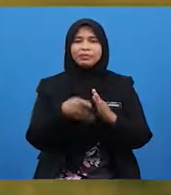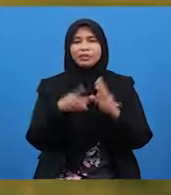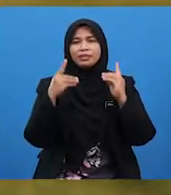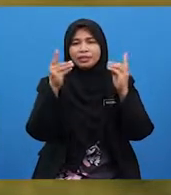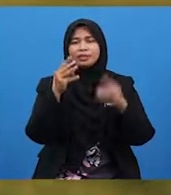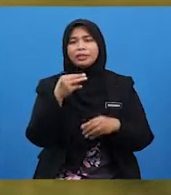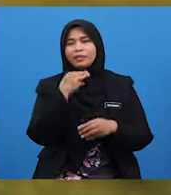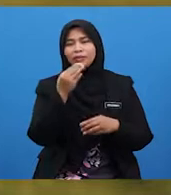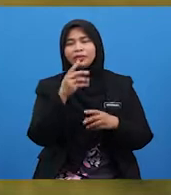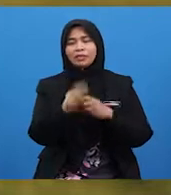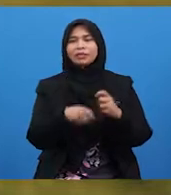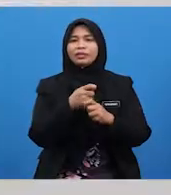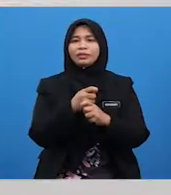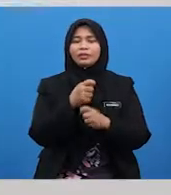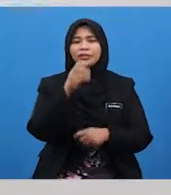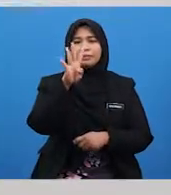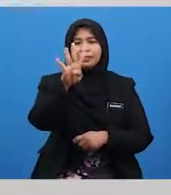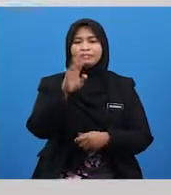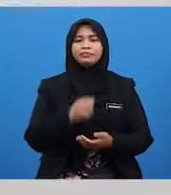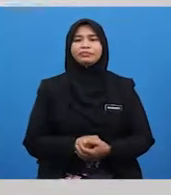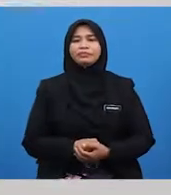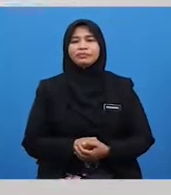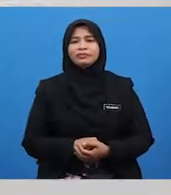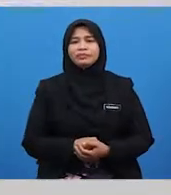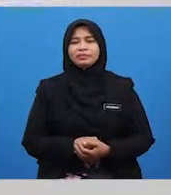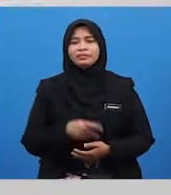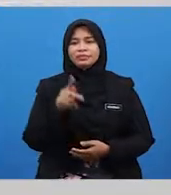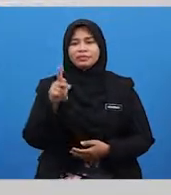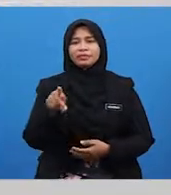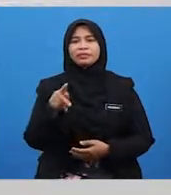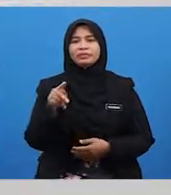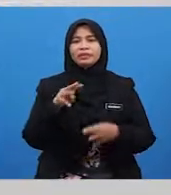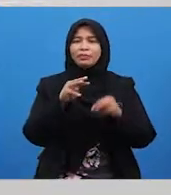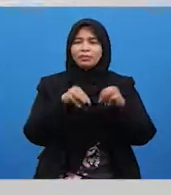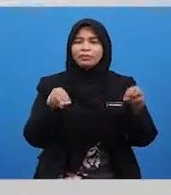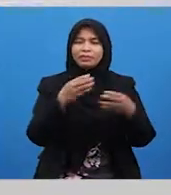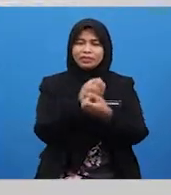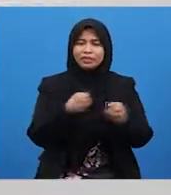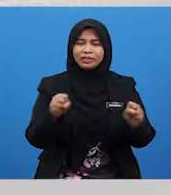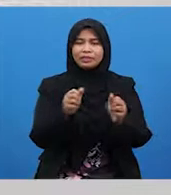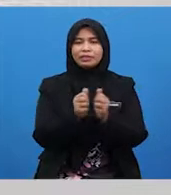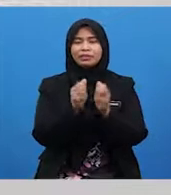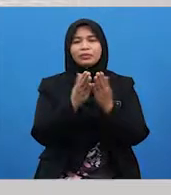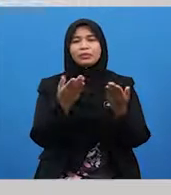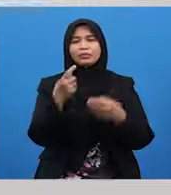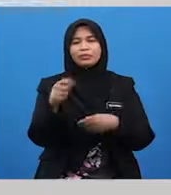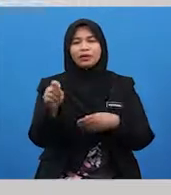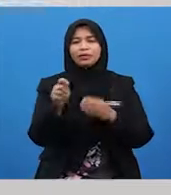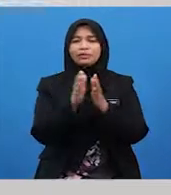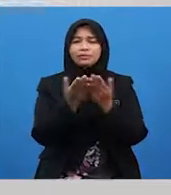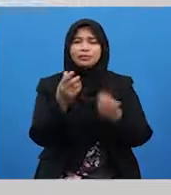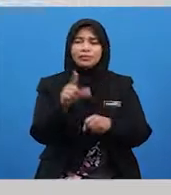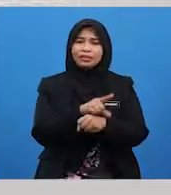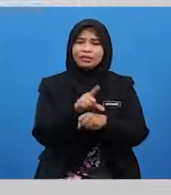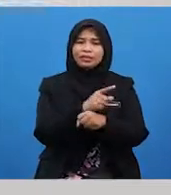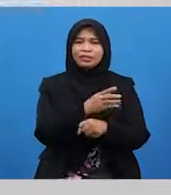Pendidikan Moral tahun 4. Pastikan murid-murid bersedia dengan buku teks, buku latihan